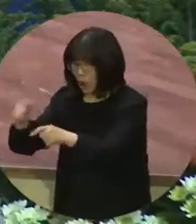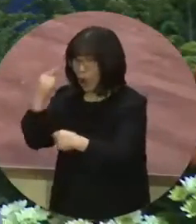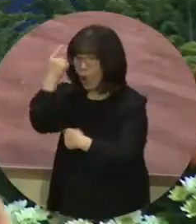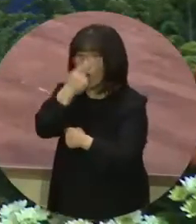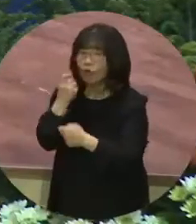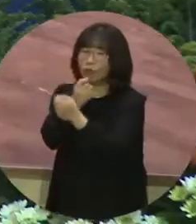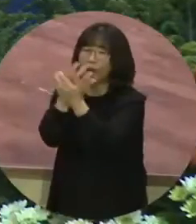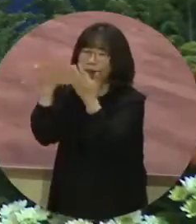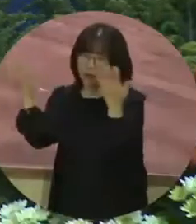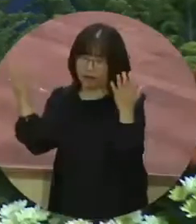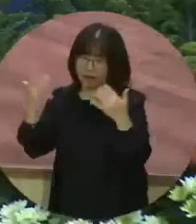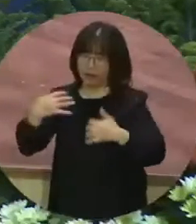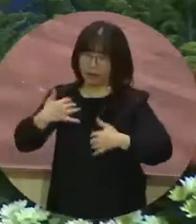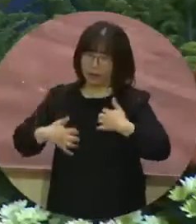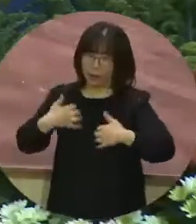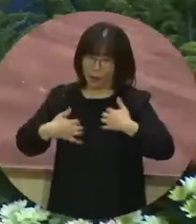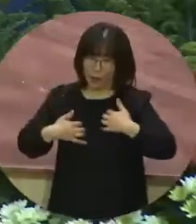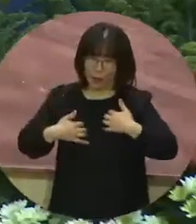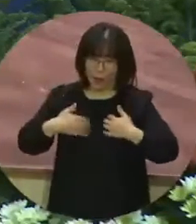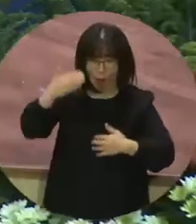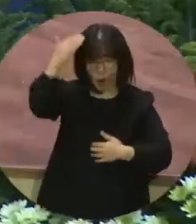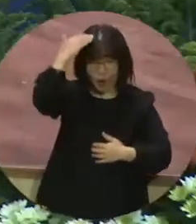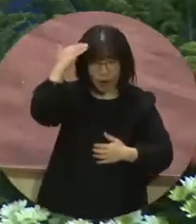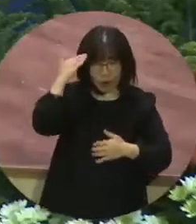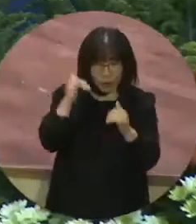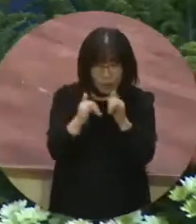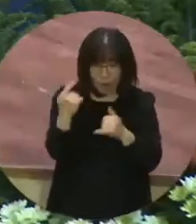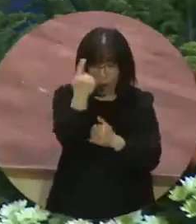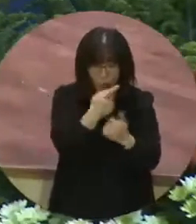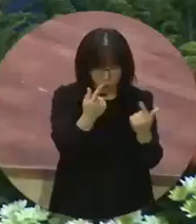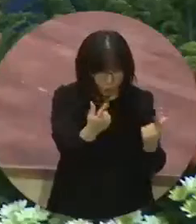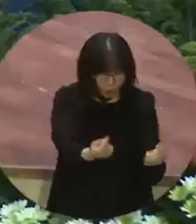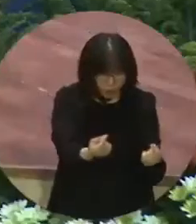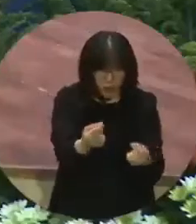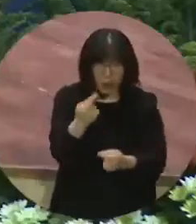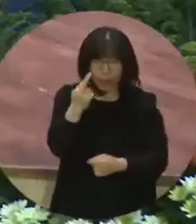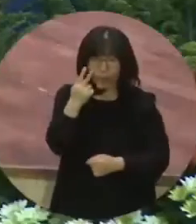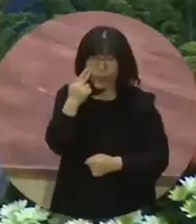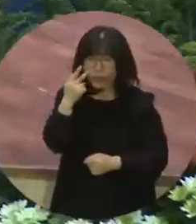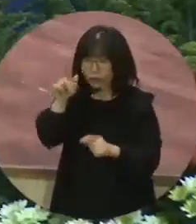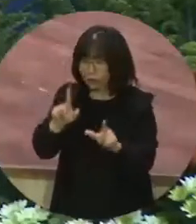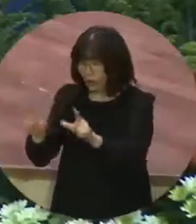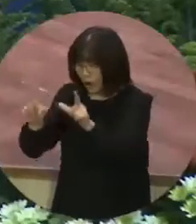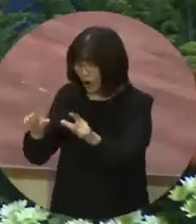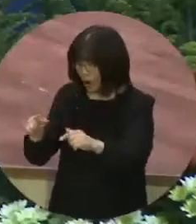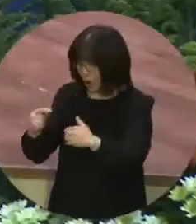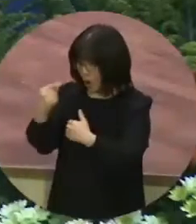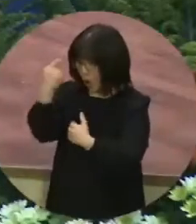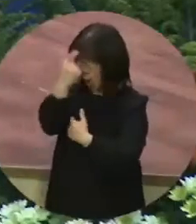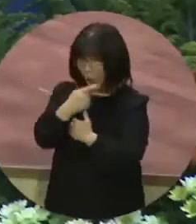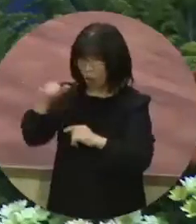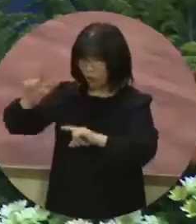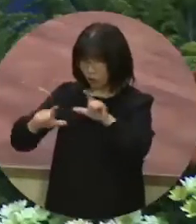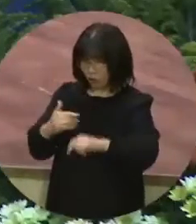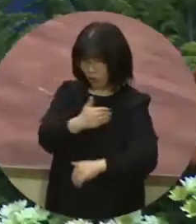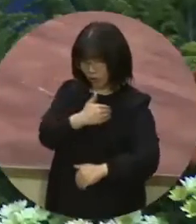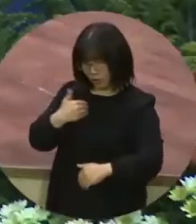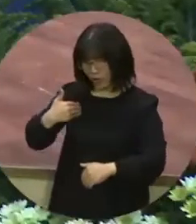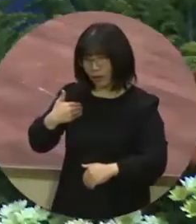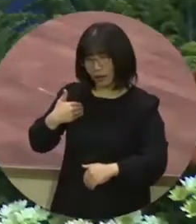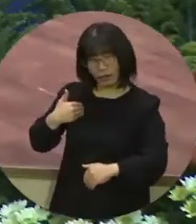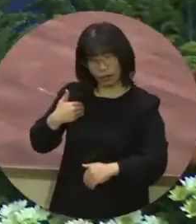이상하지요. 얼굴이 한국 사람인데 미국 간 아이들은 당당하고 자신감 있고 털려요. 얼굴이 털려요.